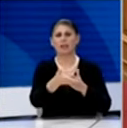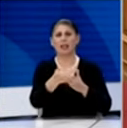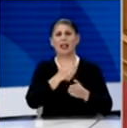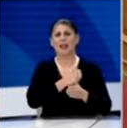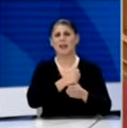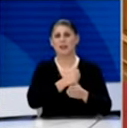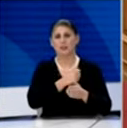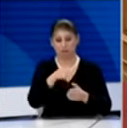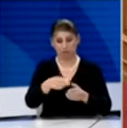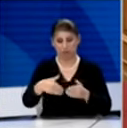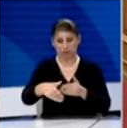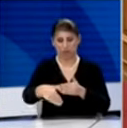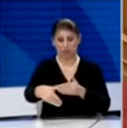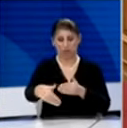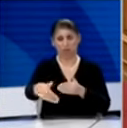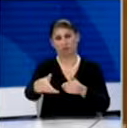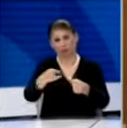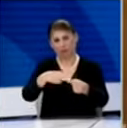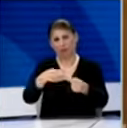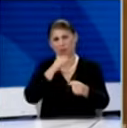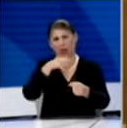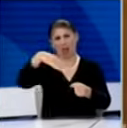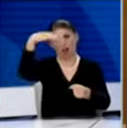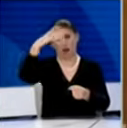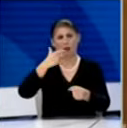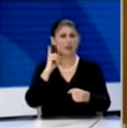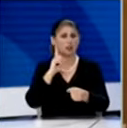της, και μου είπε με πόνο,